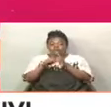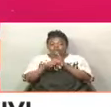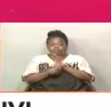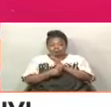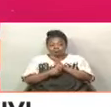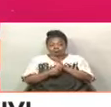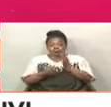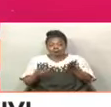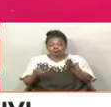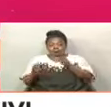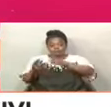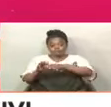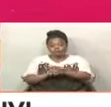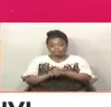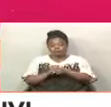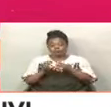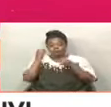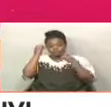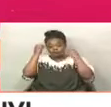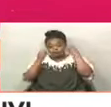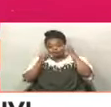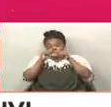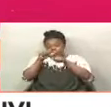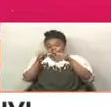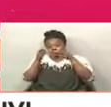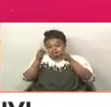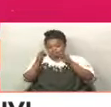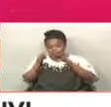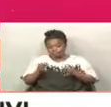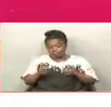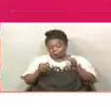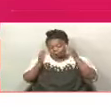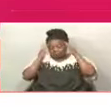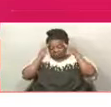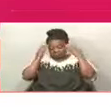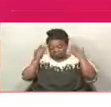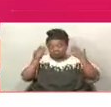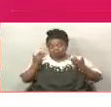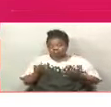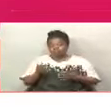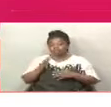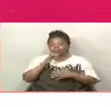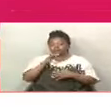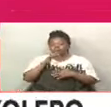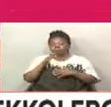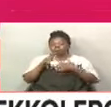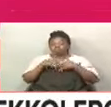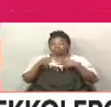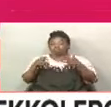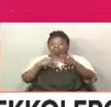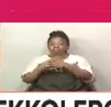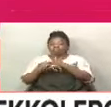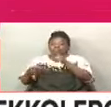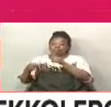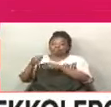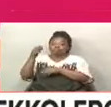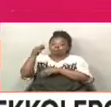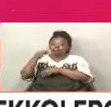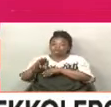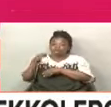nsonga ez'ebyobusuubuzi nga bakubaganya ebirowoozo ku bintu bye batamanyi abyogedde aggula w'ekkolero eryongera omutindo ku